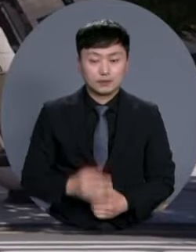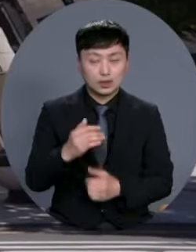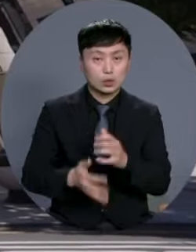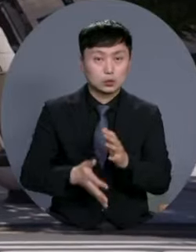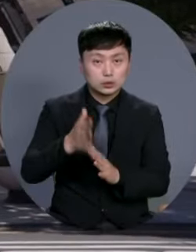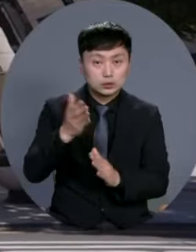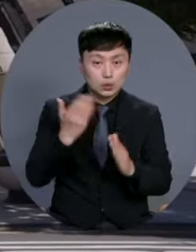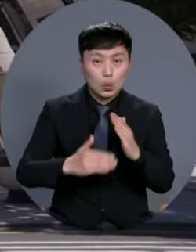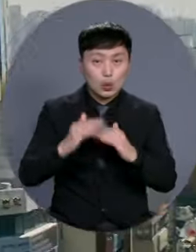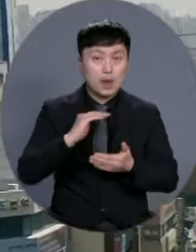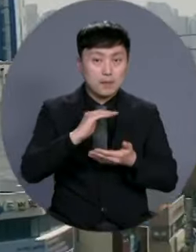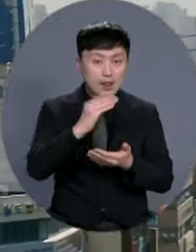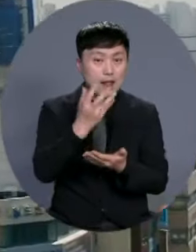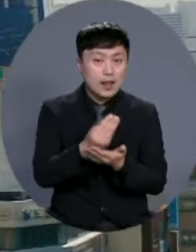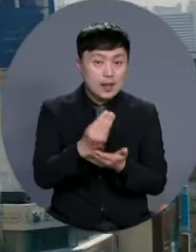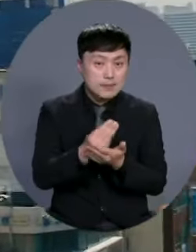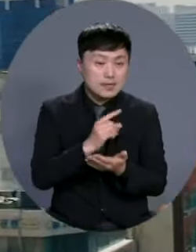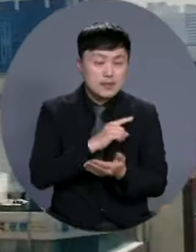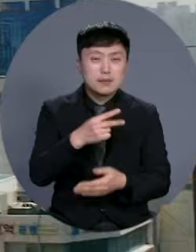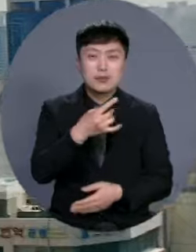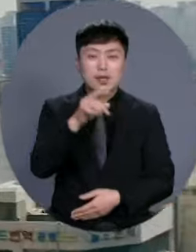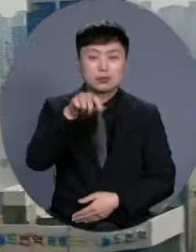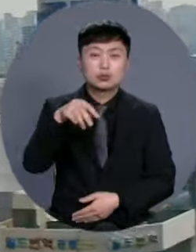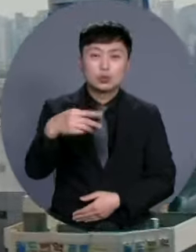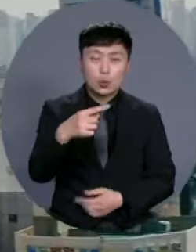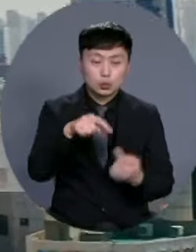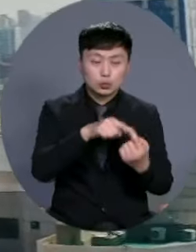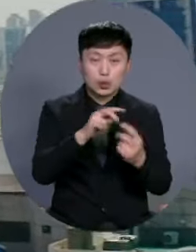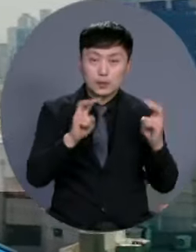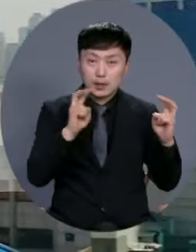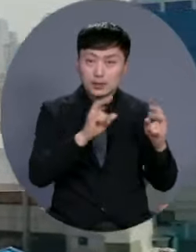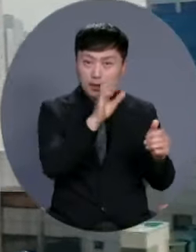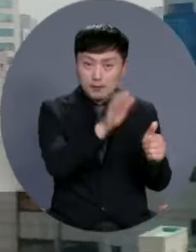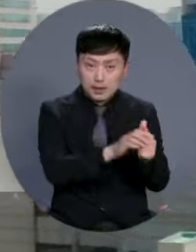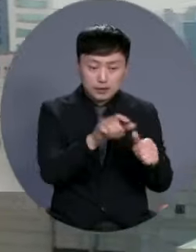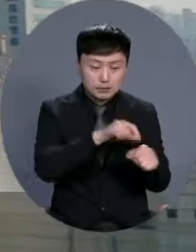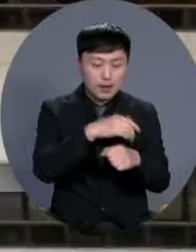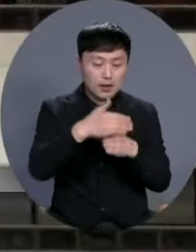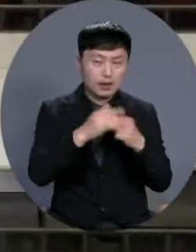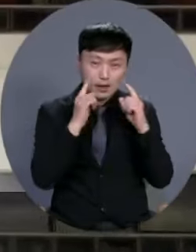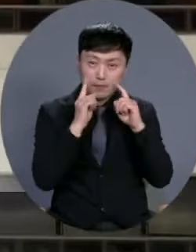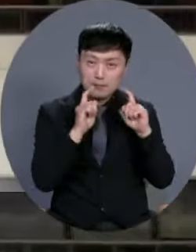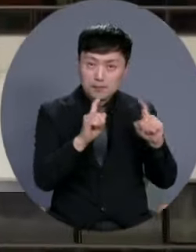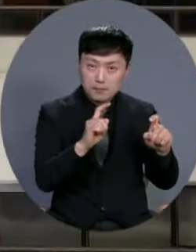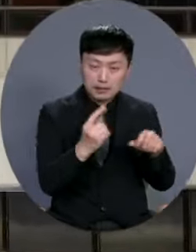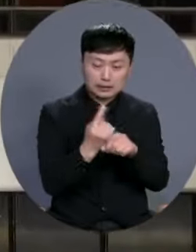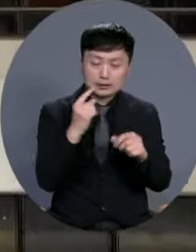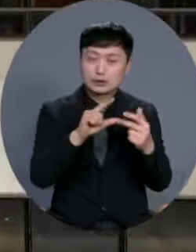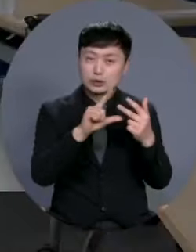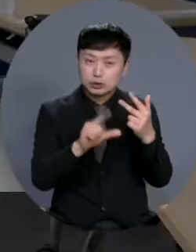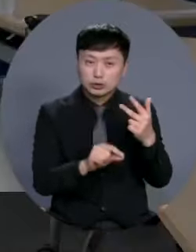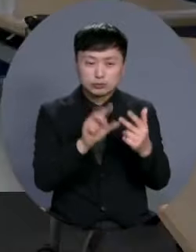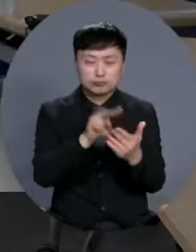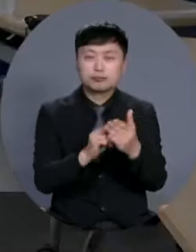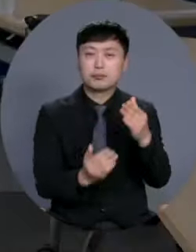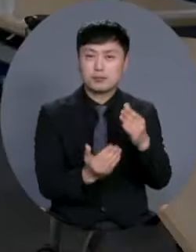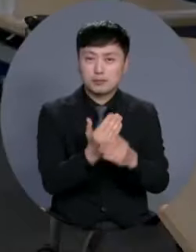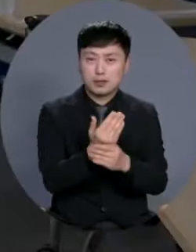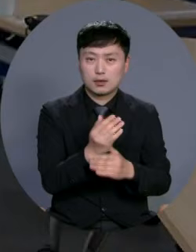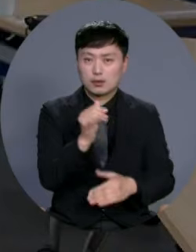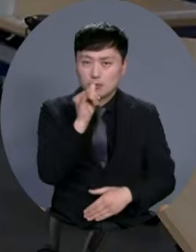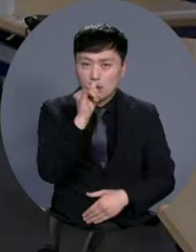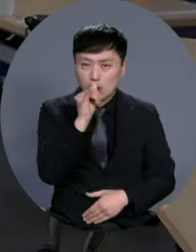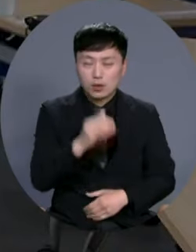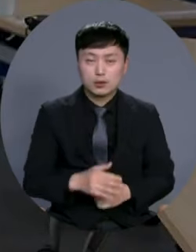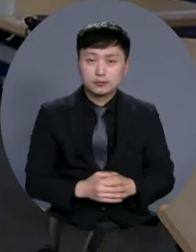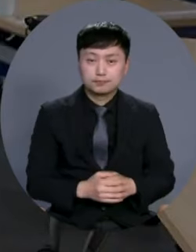대구시 공공배달앱인 대구로의 운영자를 선정하는 과정에서 특혜가 있었다는 의혹이 지난해 7월 제기됐습니다. 대구로